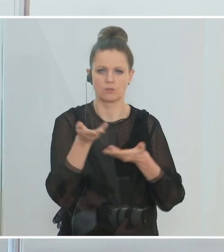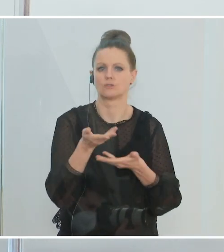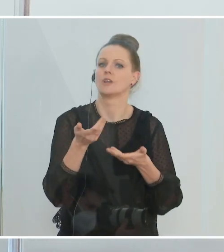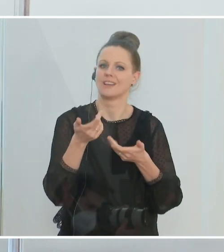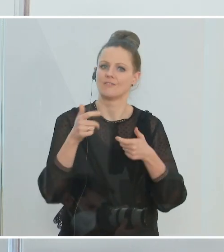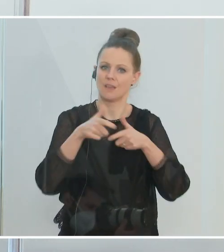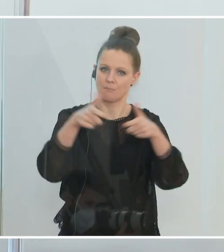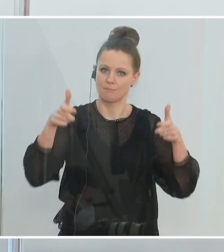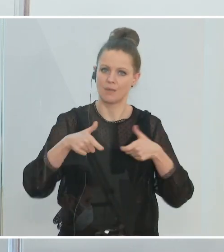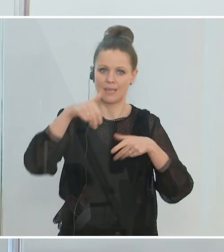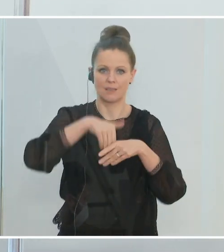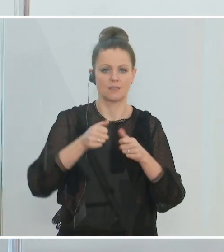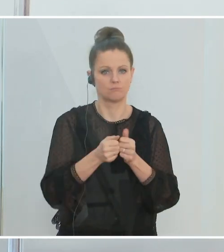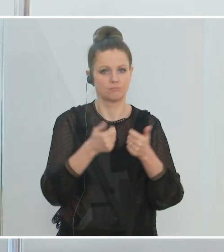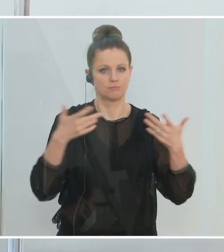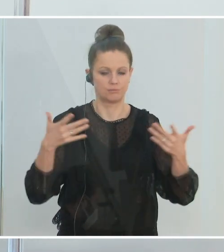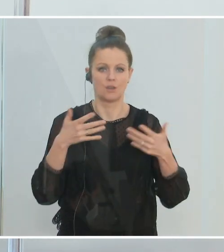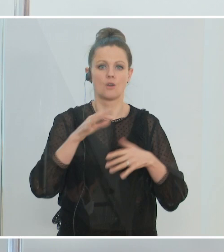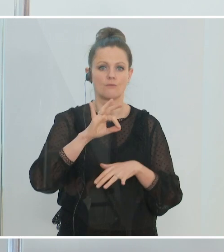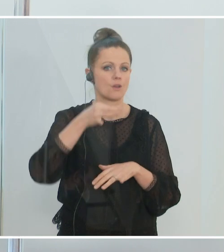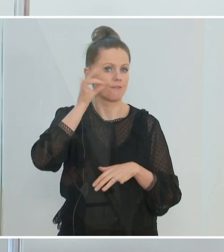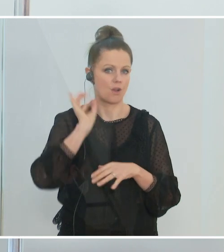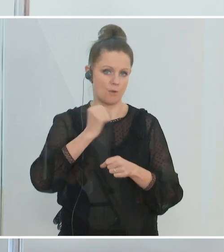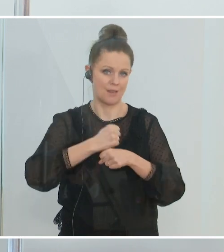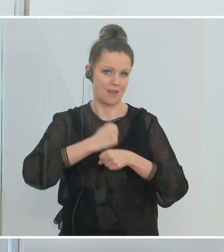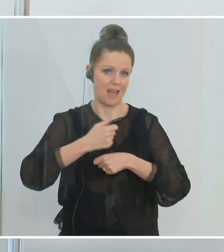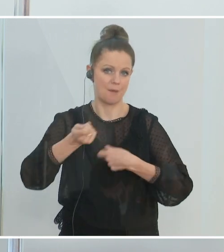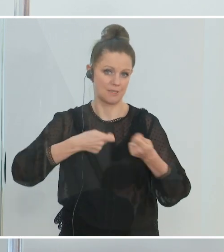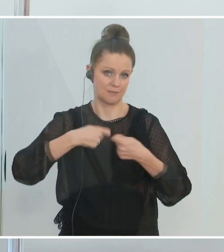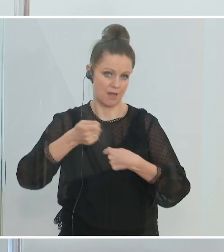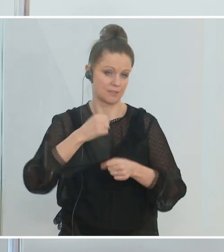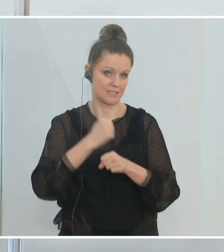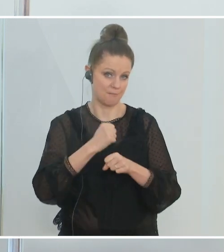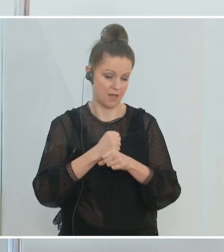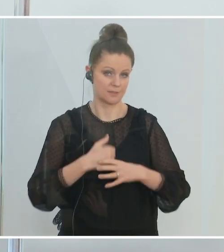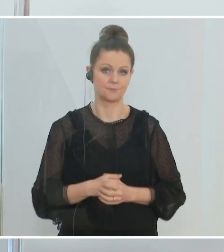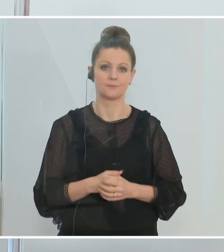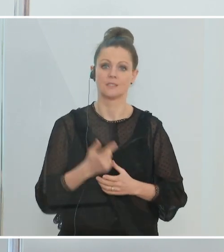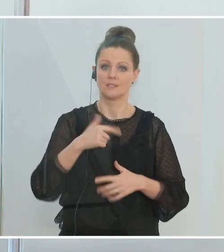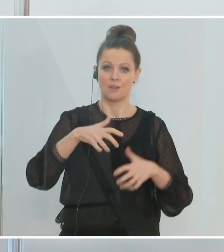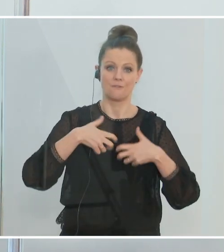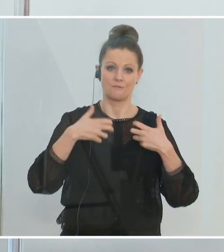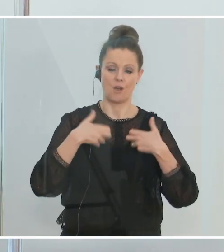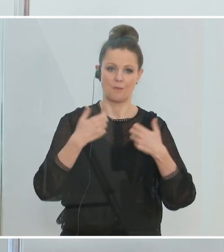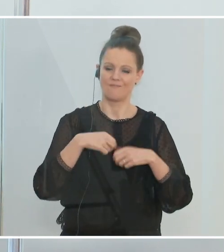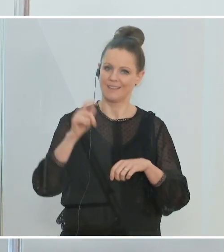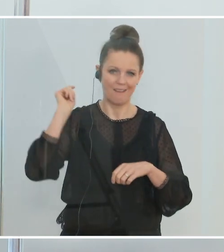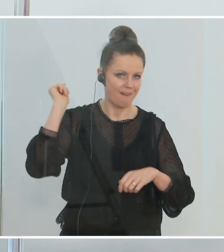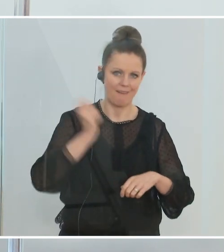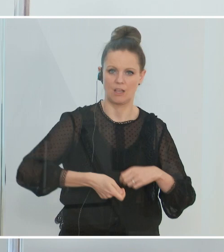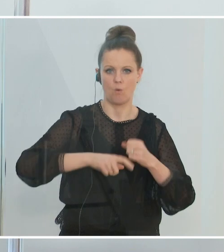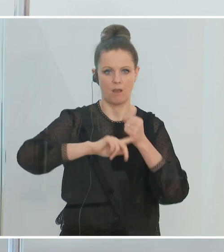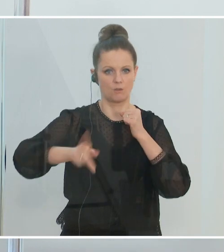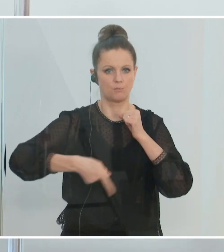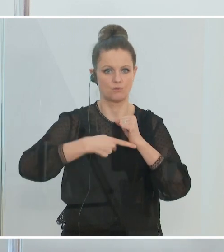Paket für Frauen am Arbeitsmarkt einzusetzen. Ich freue mich, dass wir ein Rekordbudget